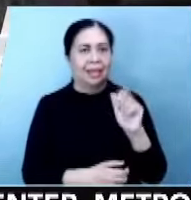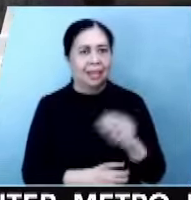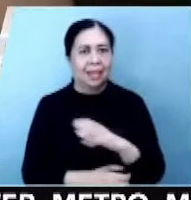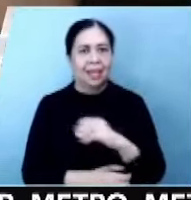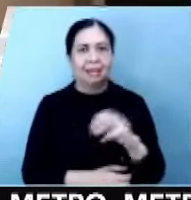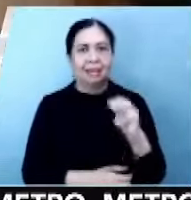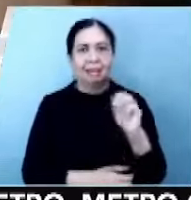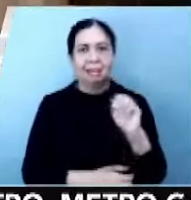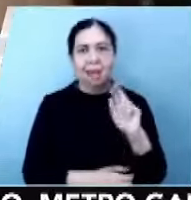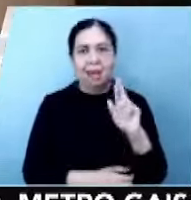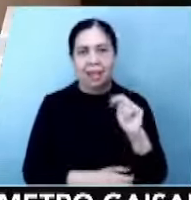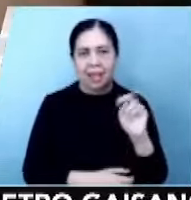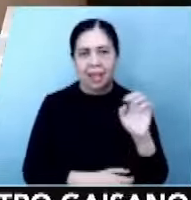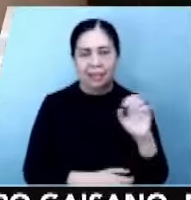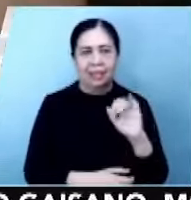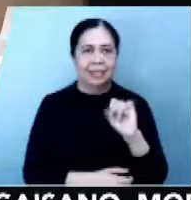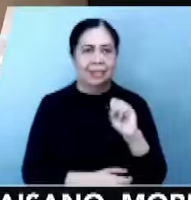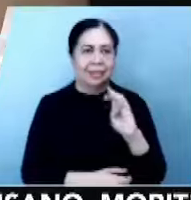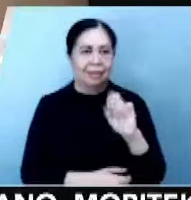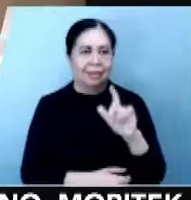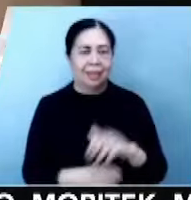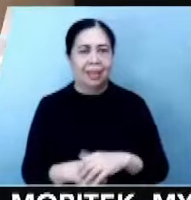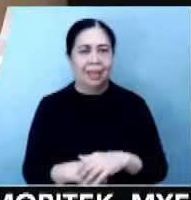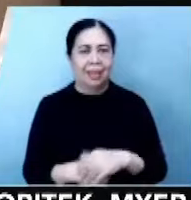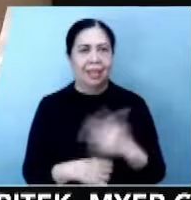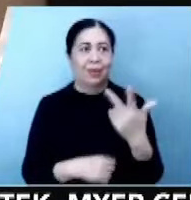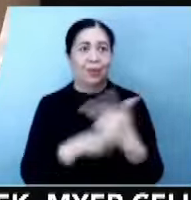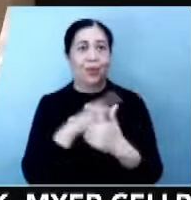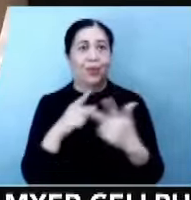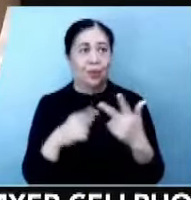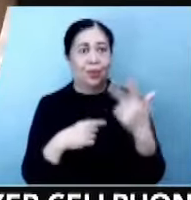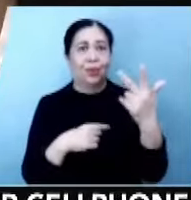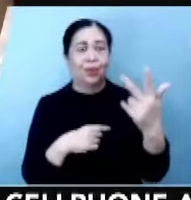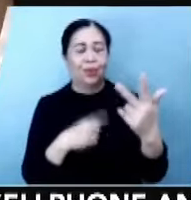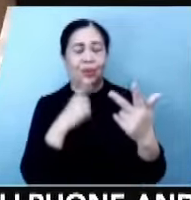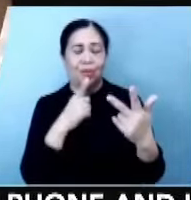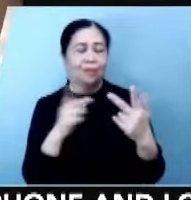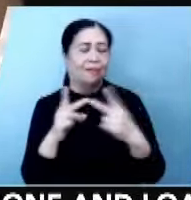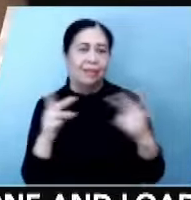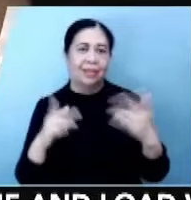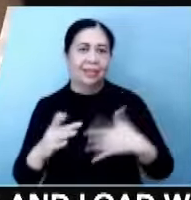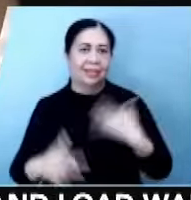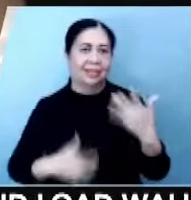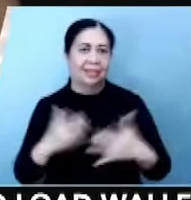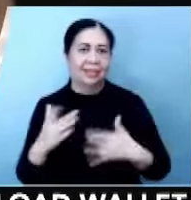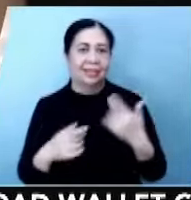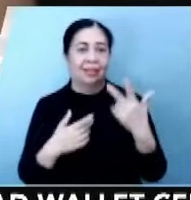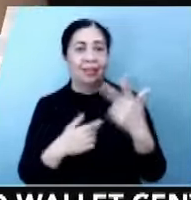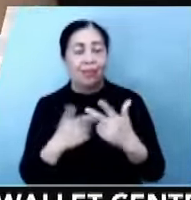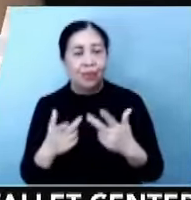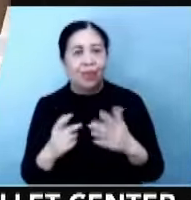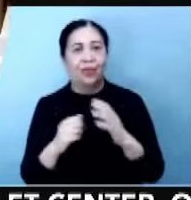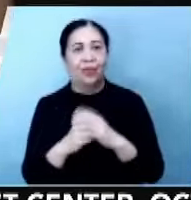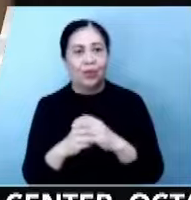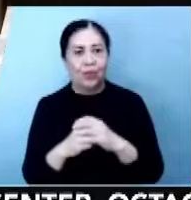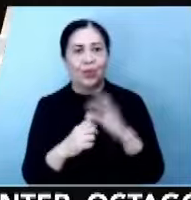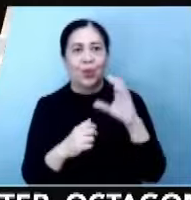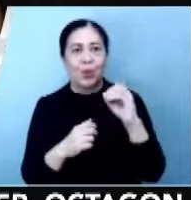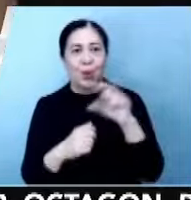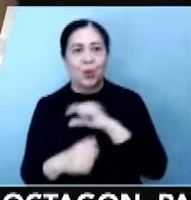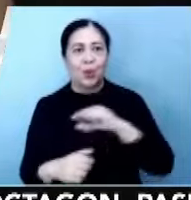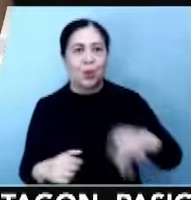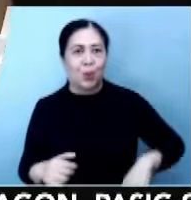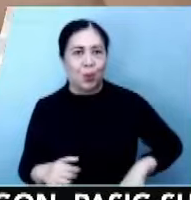Osabel. Hey, Garrett and Anthony. And syempre, we're very excited sa aming co-queen sa Queendom na si